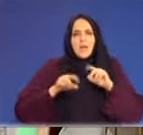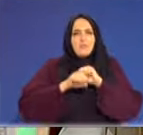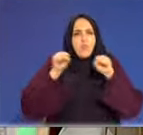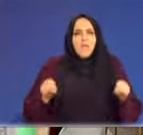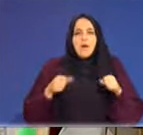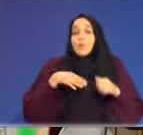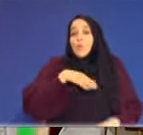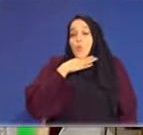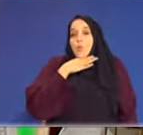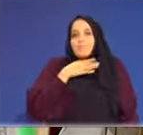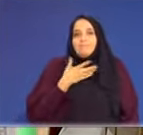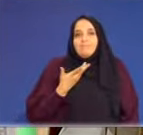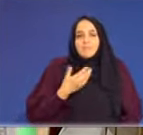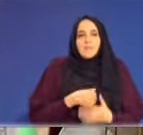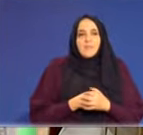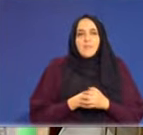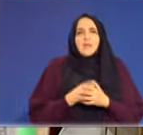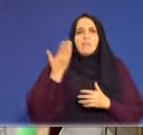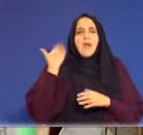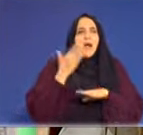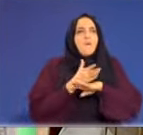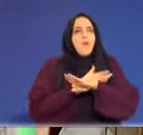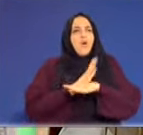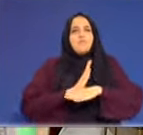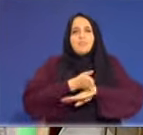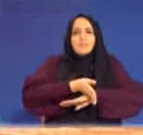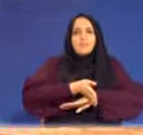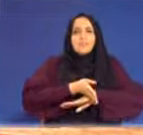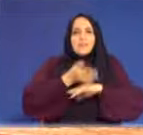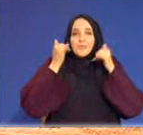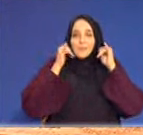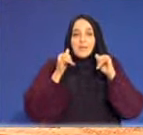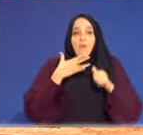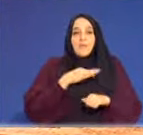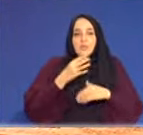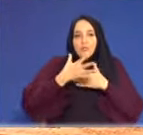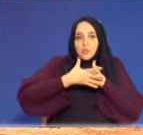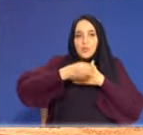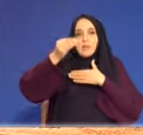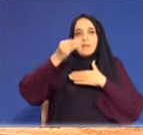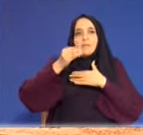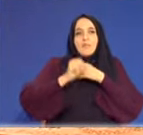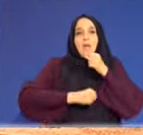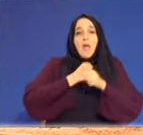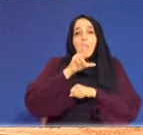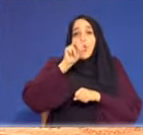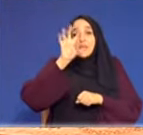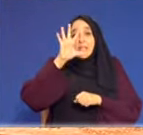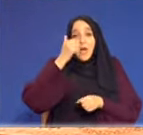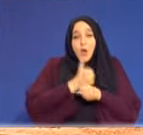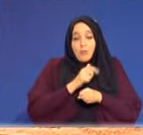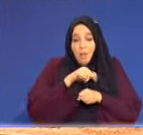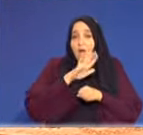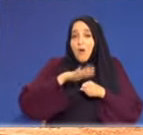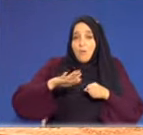أولاده. قالت أنه قبل عيد الأضحى المبارك خرج وليدها الكبير من الدار في عمره 35 سنة وعنده